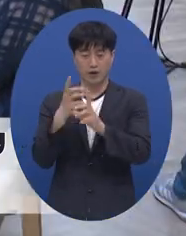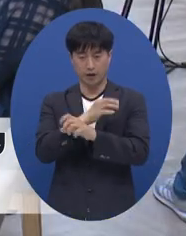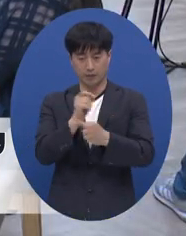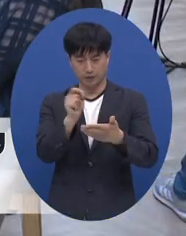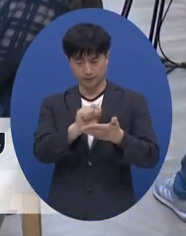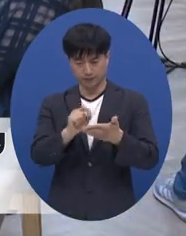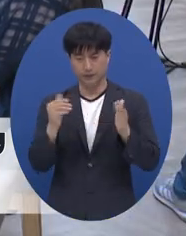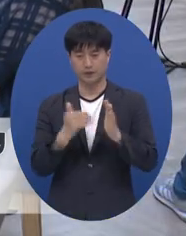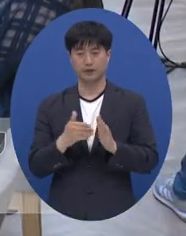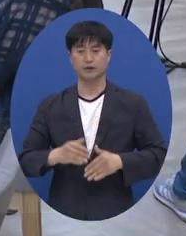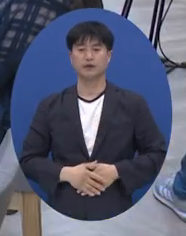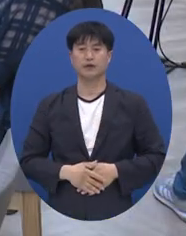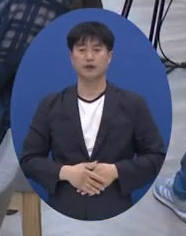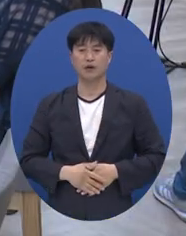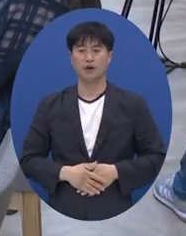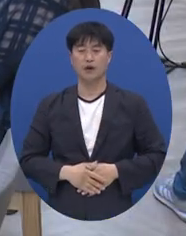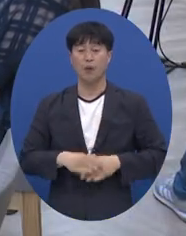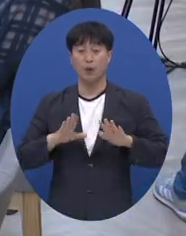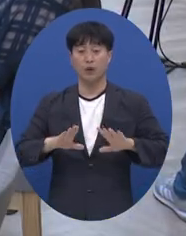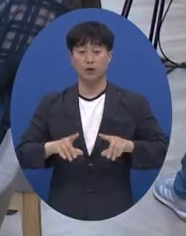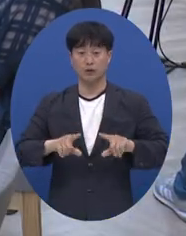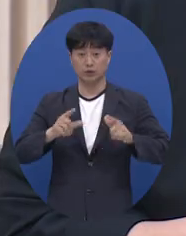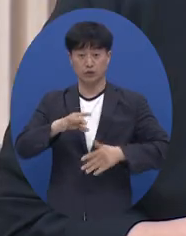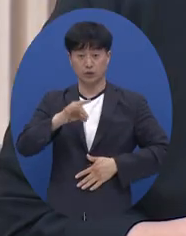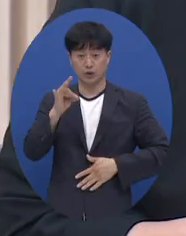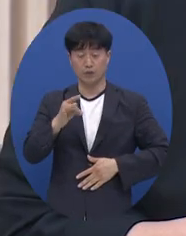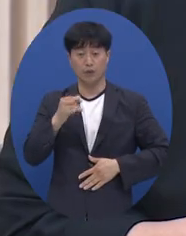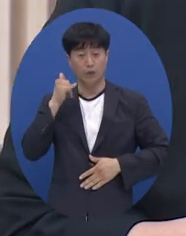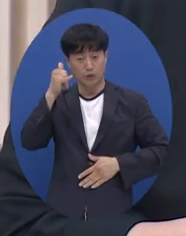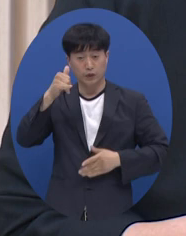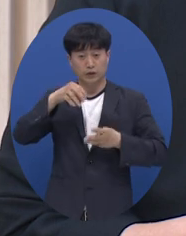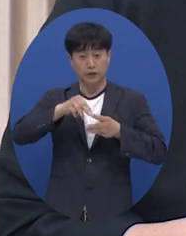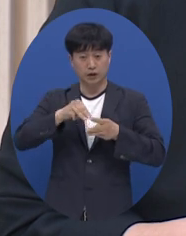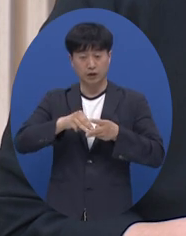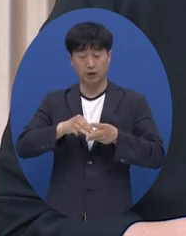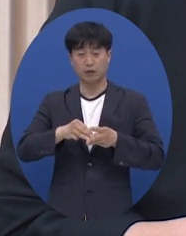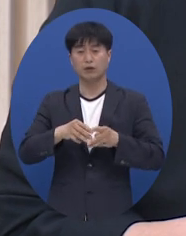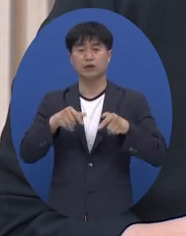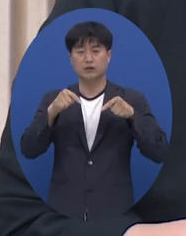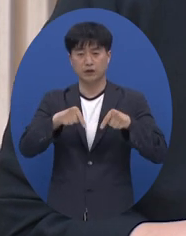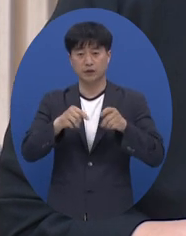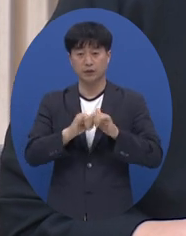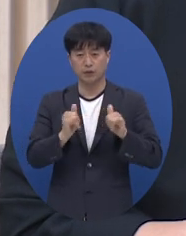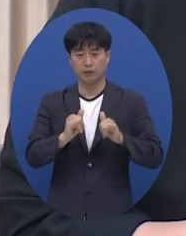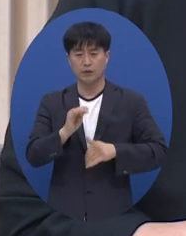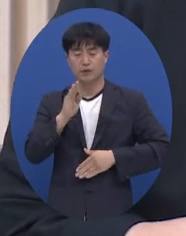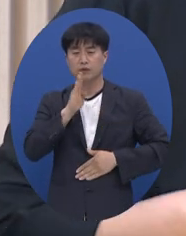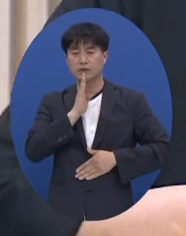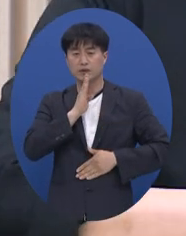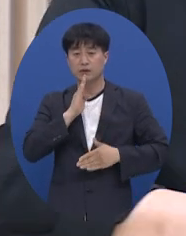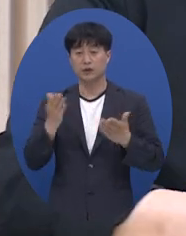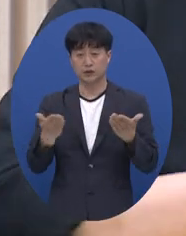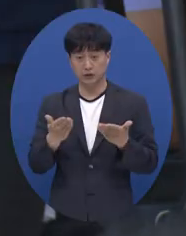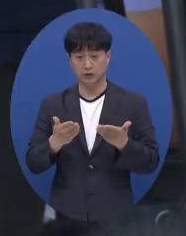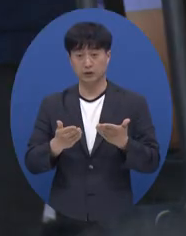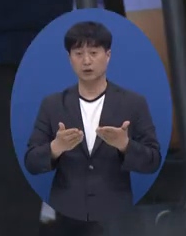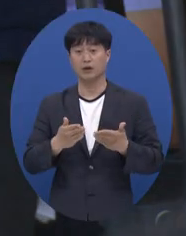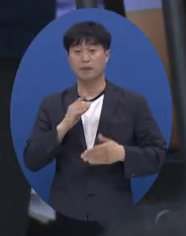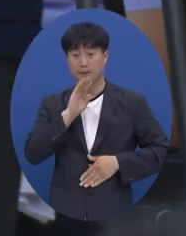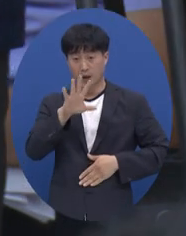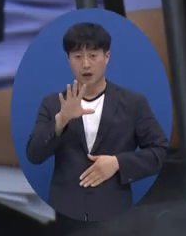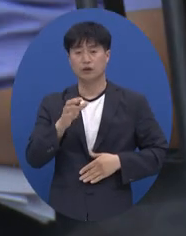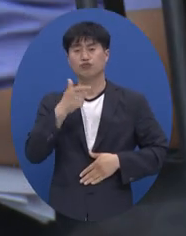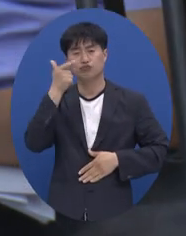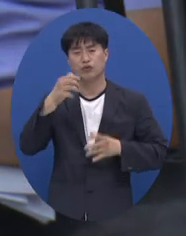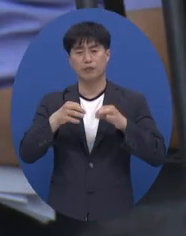합의문에 서명했습니다 올 초 경기도 콜센터 상담사 에 정규직 전환 얘기를 꺼내니 지사가 6개월 만에 그